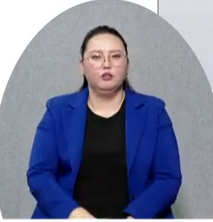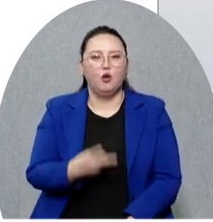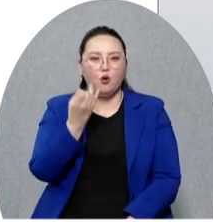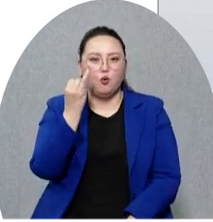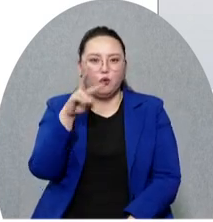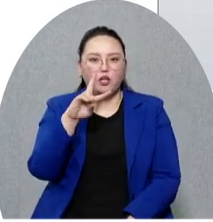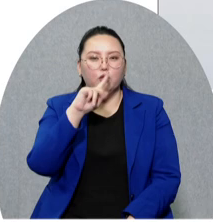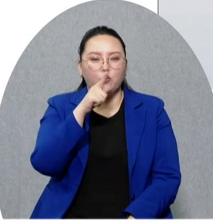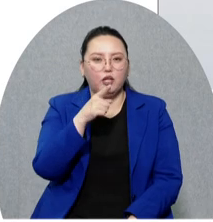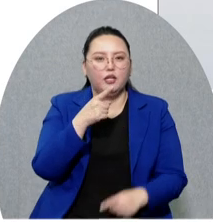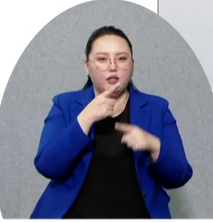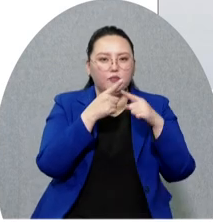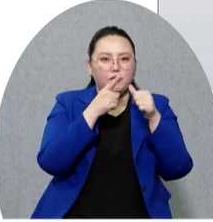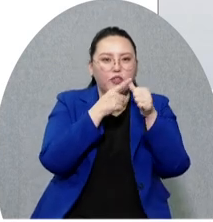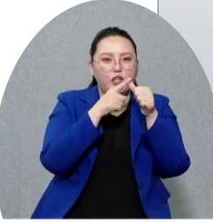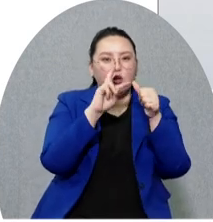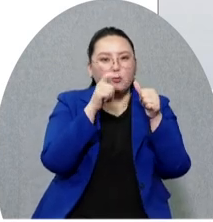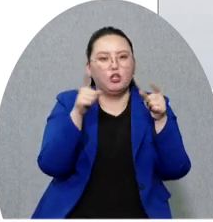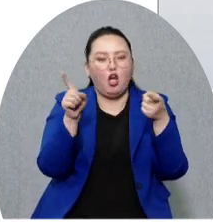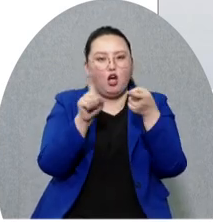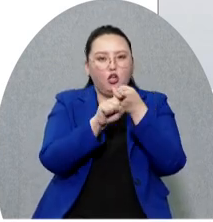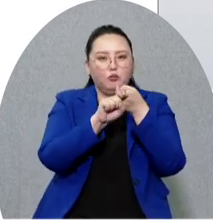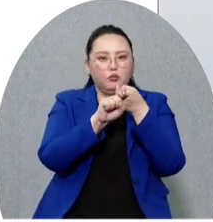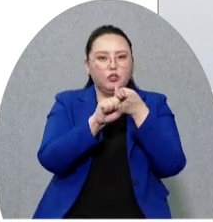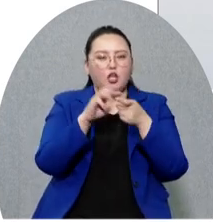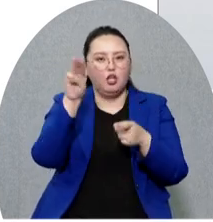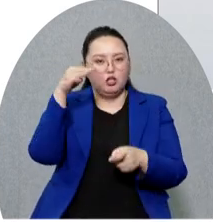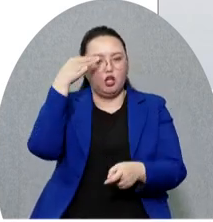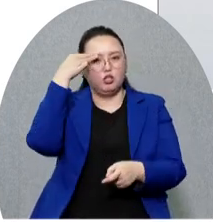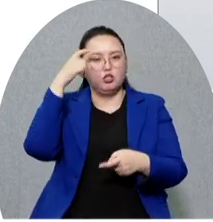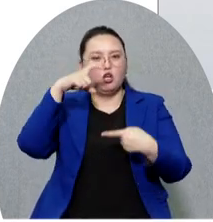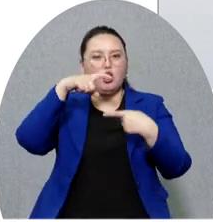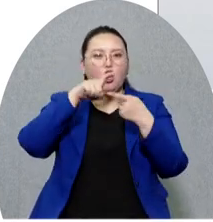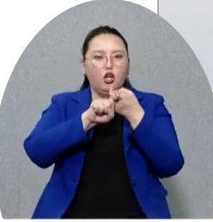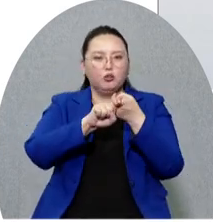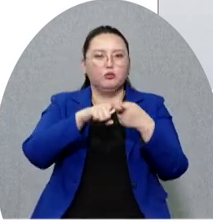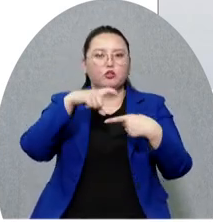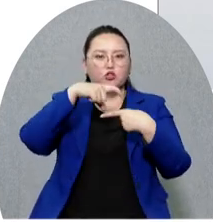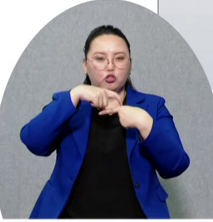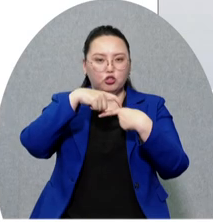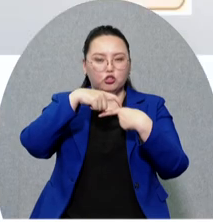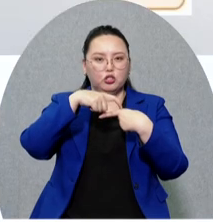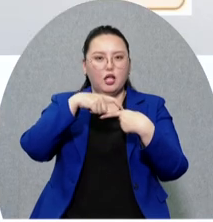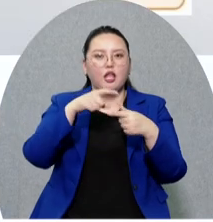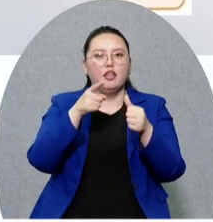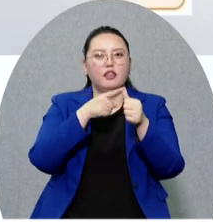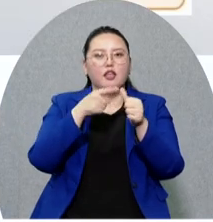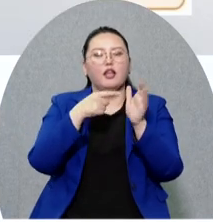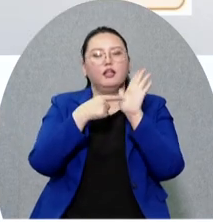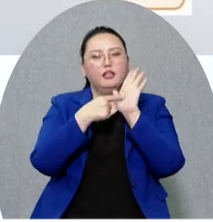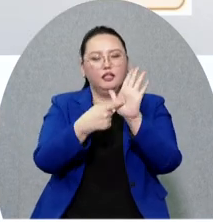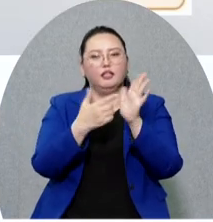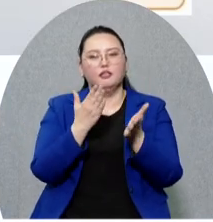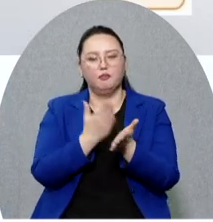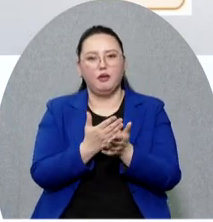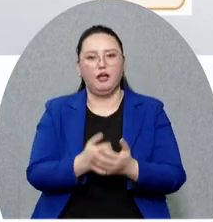үйл үгийг нэр өгтэй холбож тодхон холбох нөхцөл гэсэн ийм нэр томьёонууд бол байгаа. Сүүлийн үед